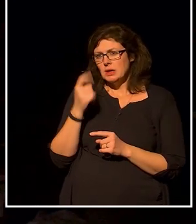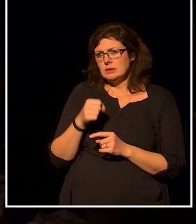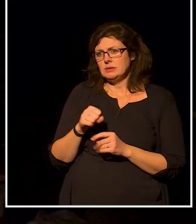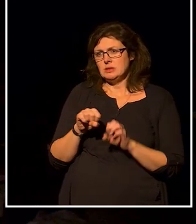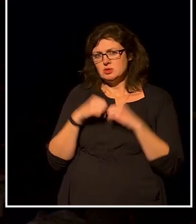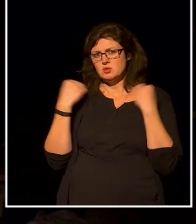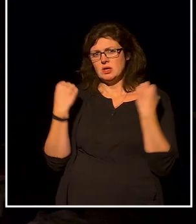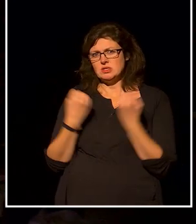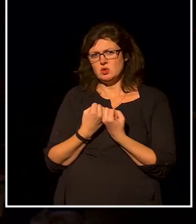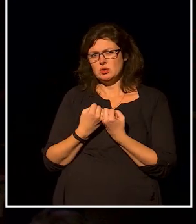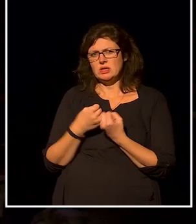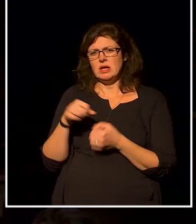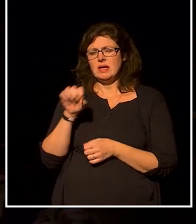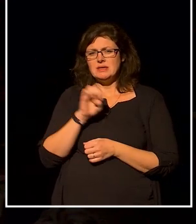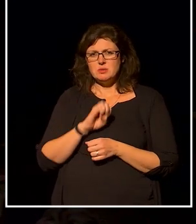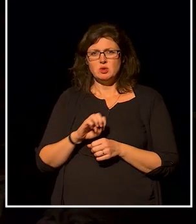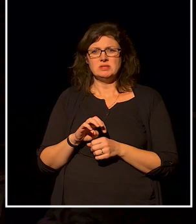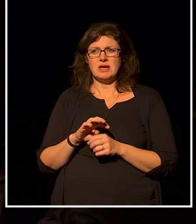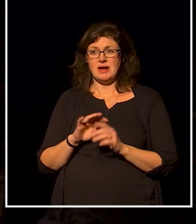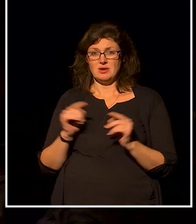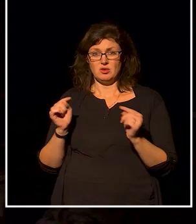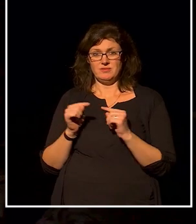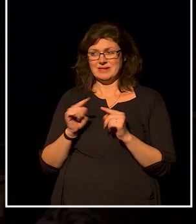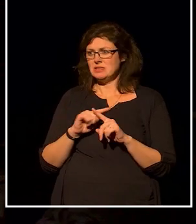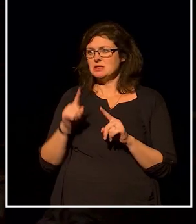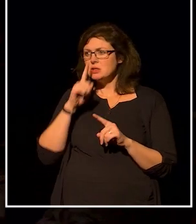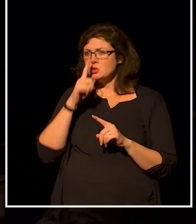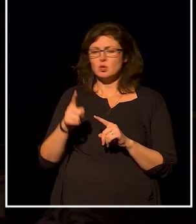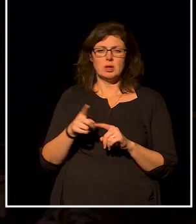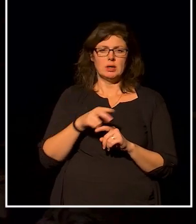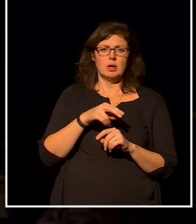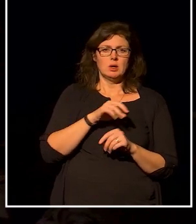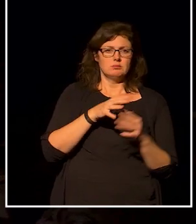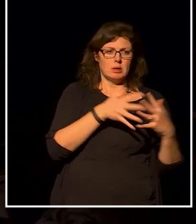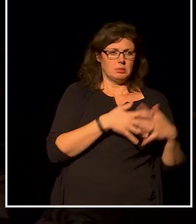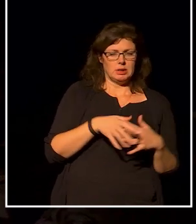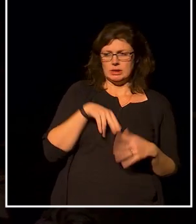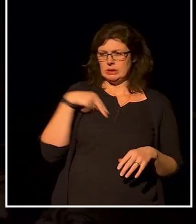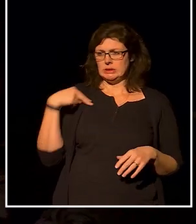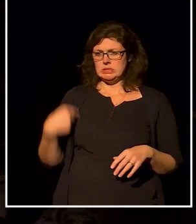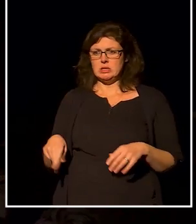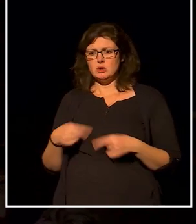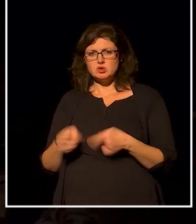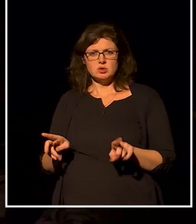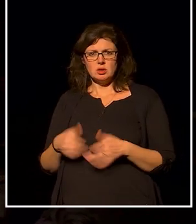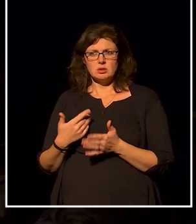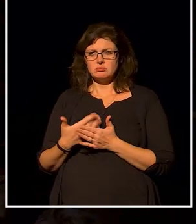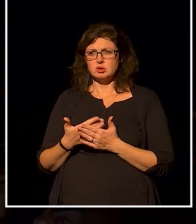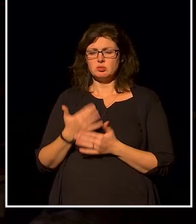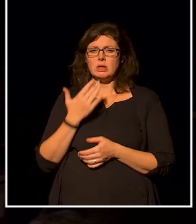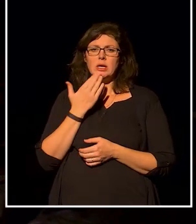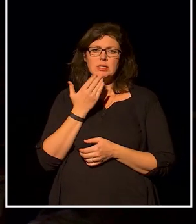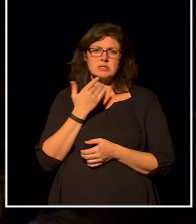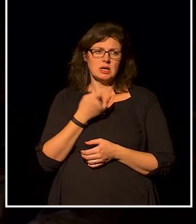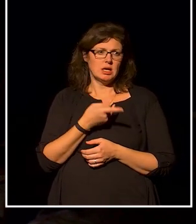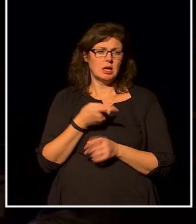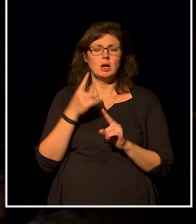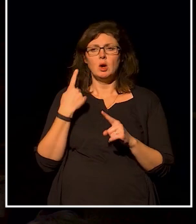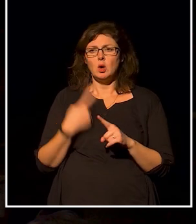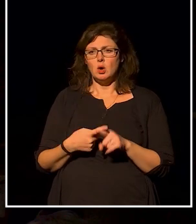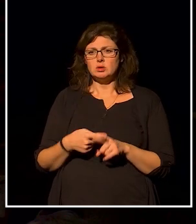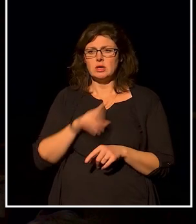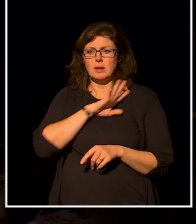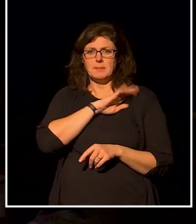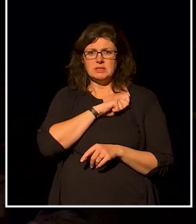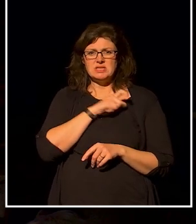Welt zwischen den USA und China? Und ist dieses, was jetzt in Israel und in Palästina